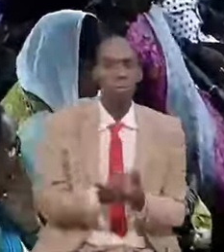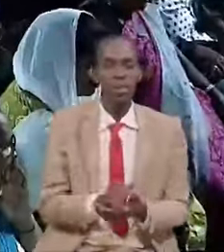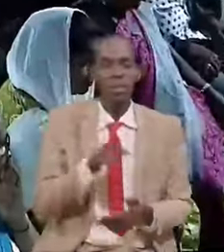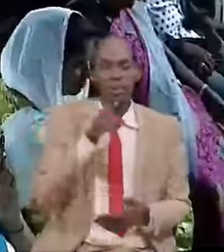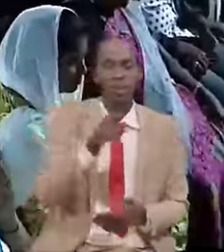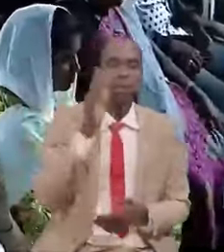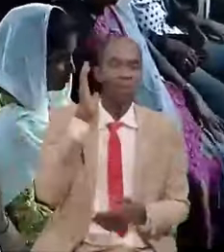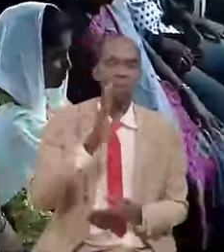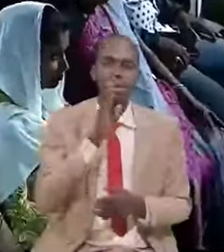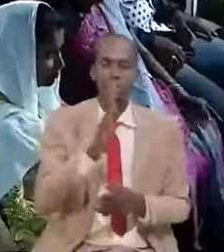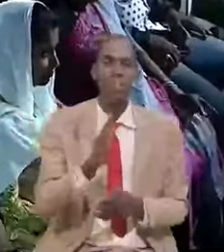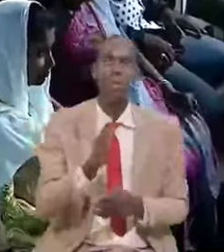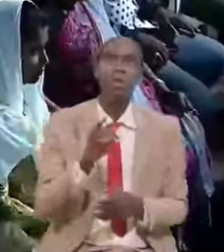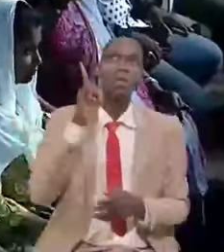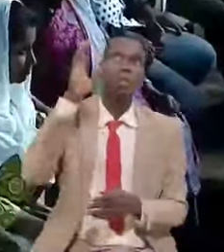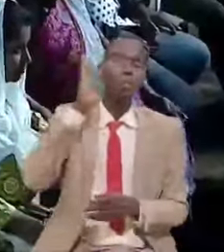pour qu'il nous soit donné.